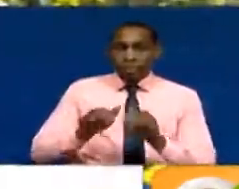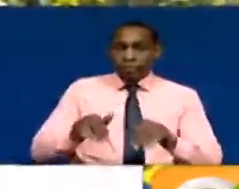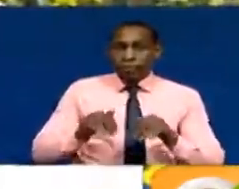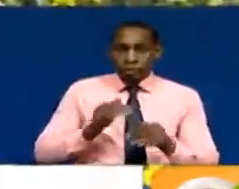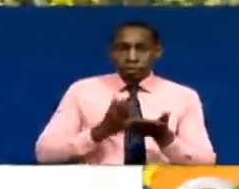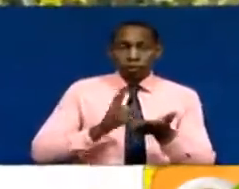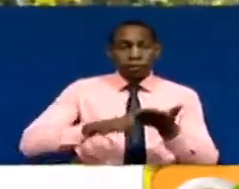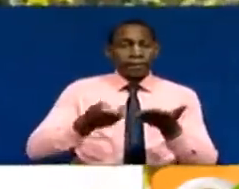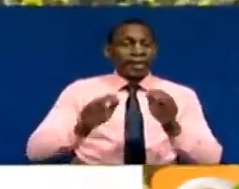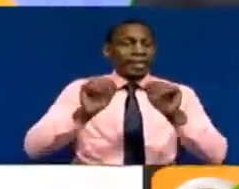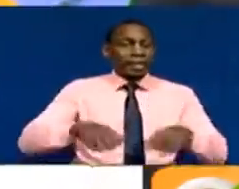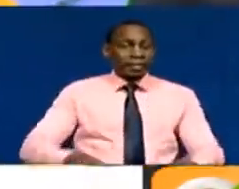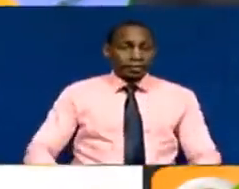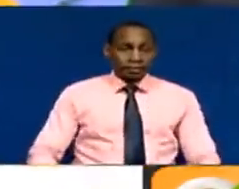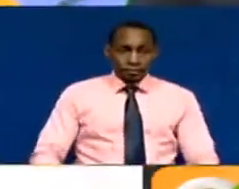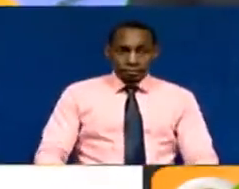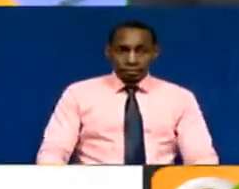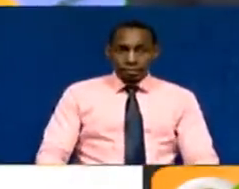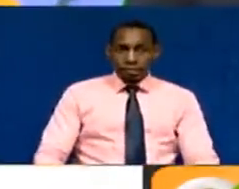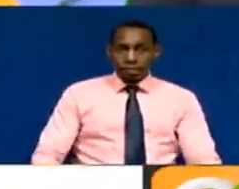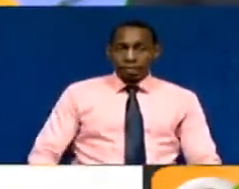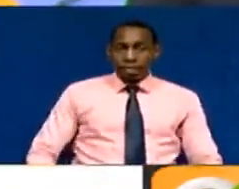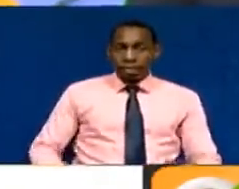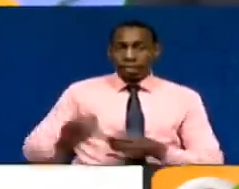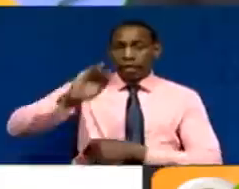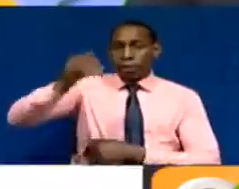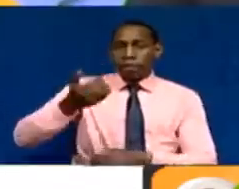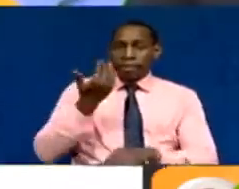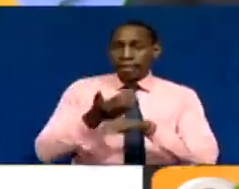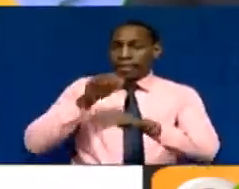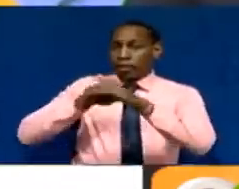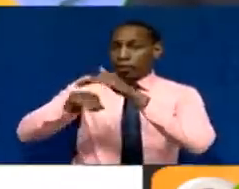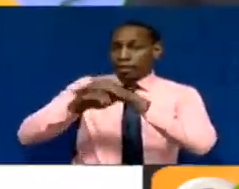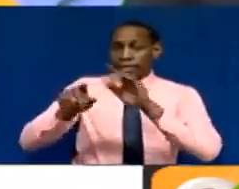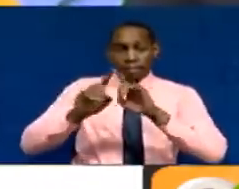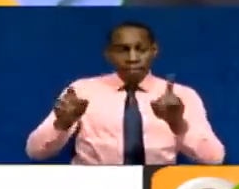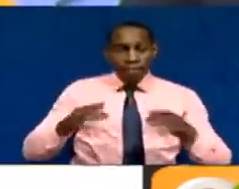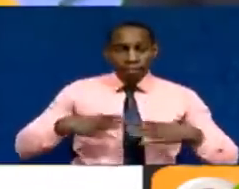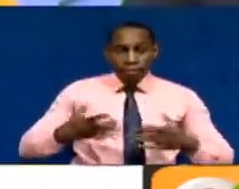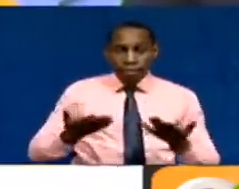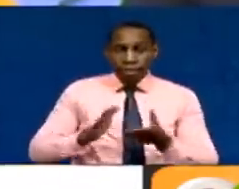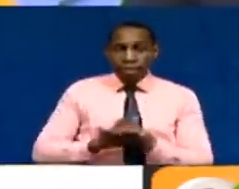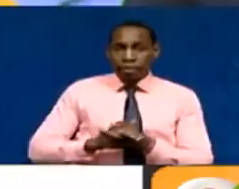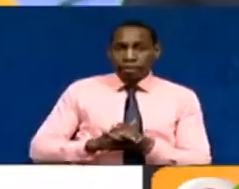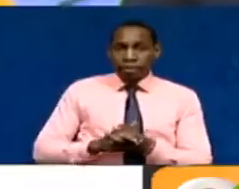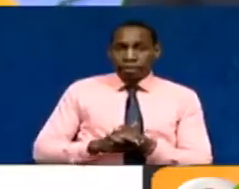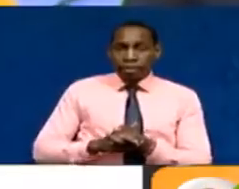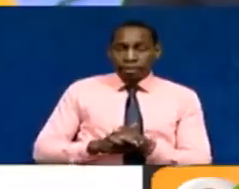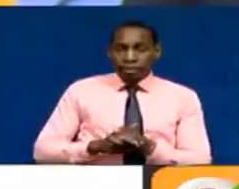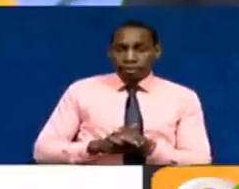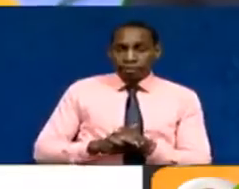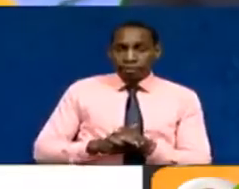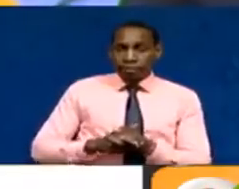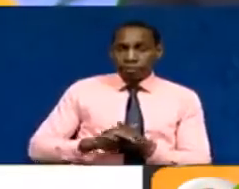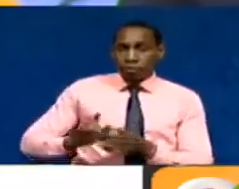ningegoja ningezama. Na hii mlima ni mgumu kupanda, lakini wale tuko juu, ukiturushia